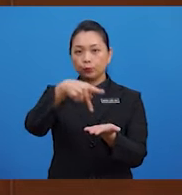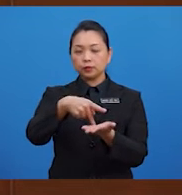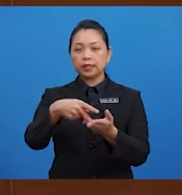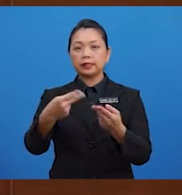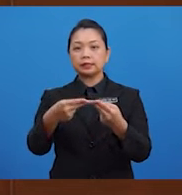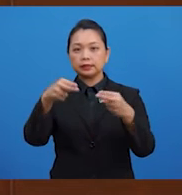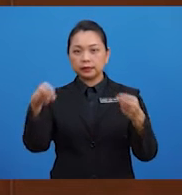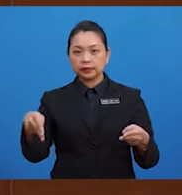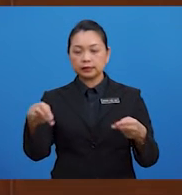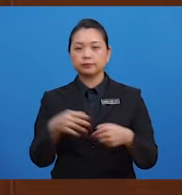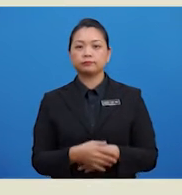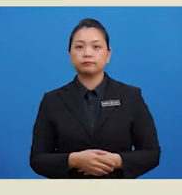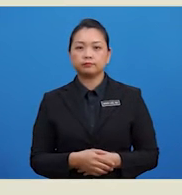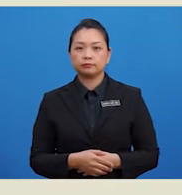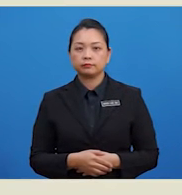tetasan.